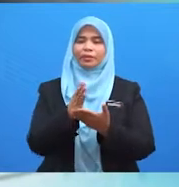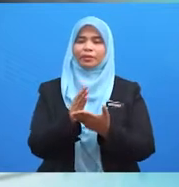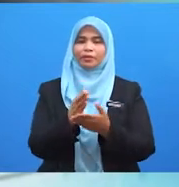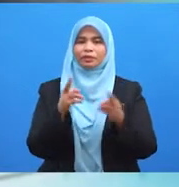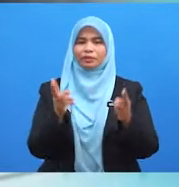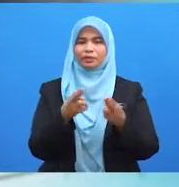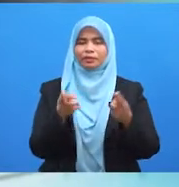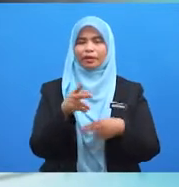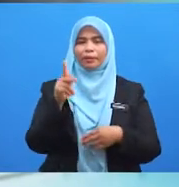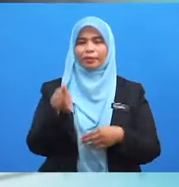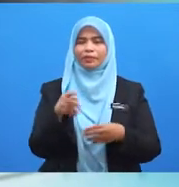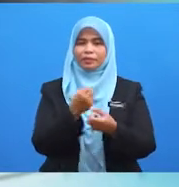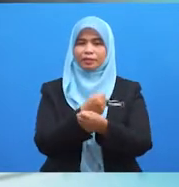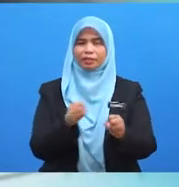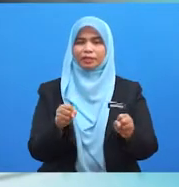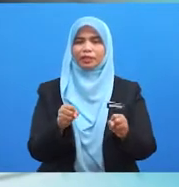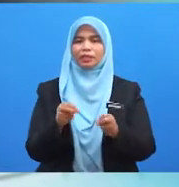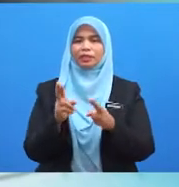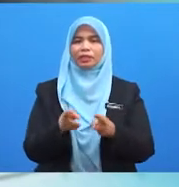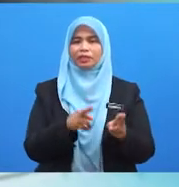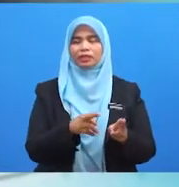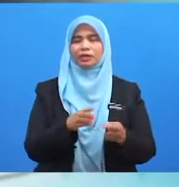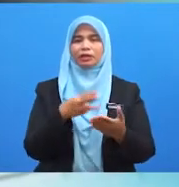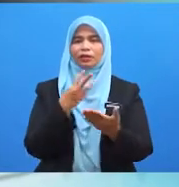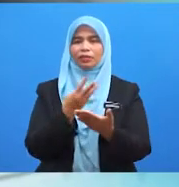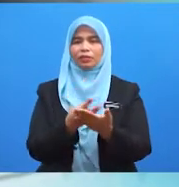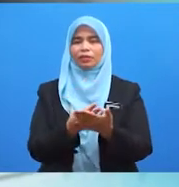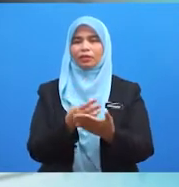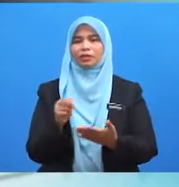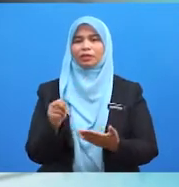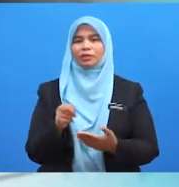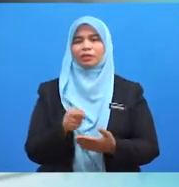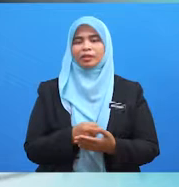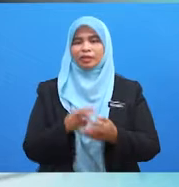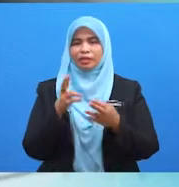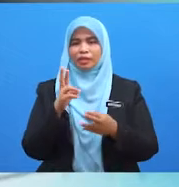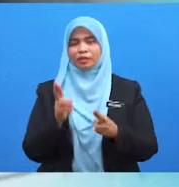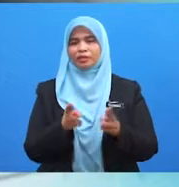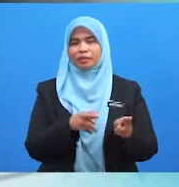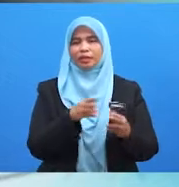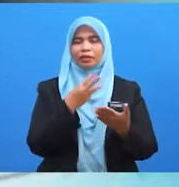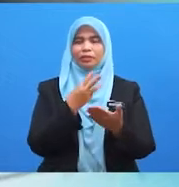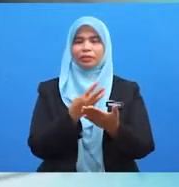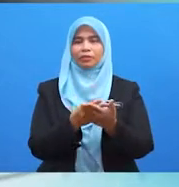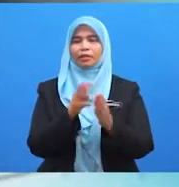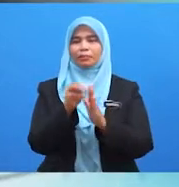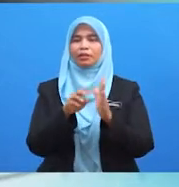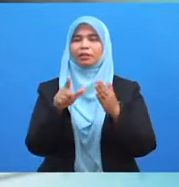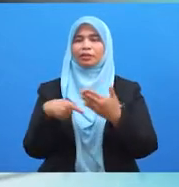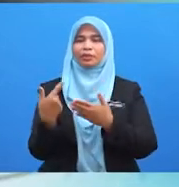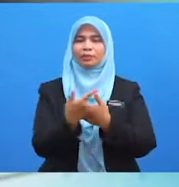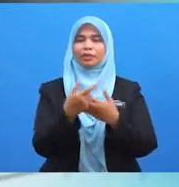Seterusnya, usahawan perlu menyediakan rancangan keuangan. Rancangan keuangan